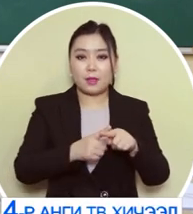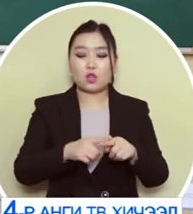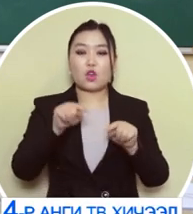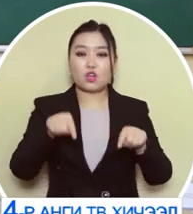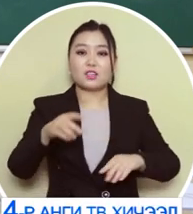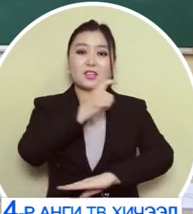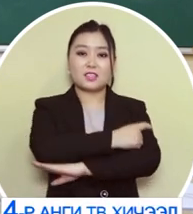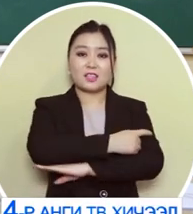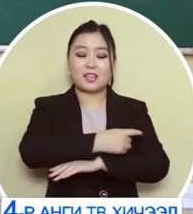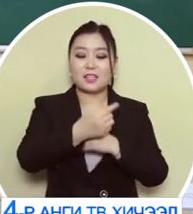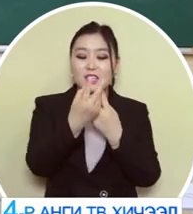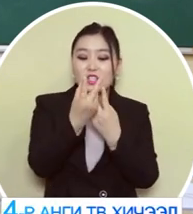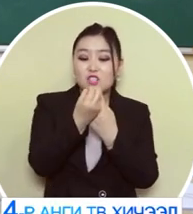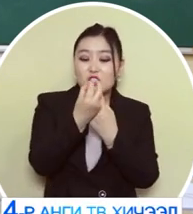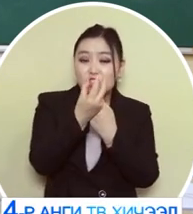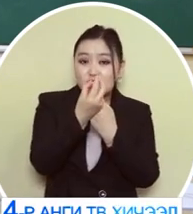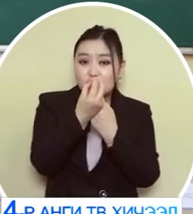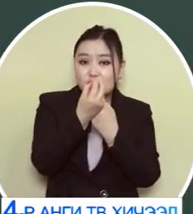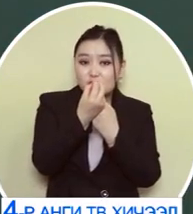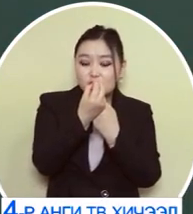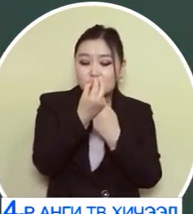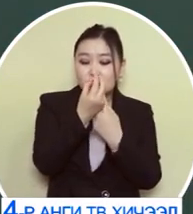Жарық диодын пайдаланамыз.